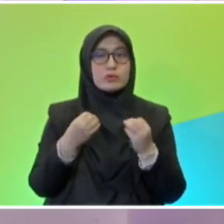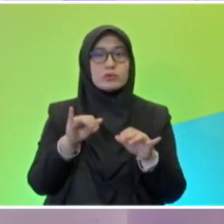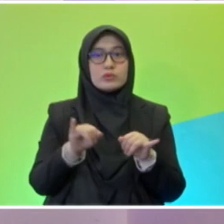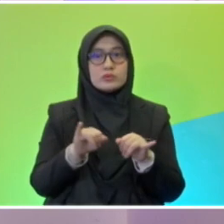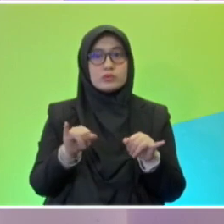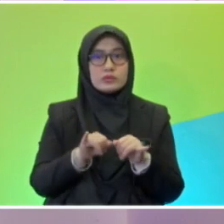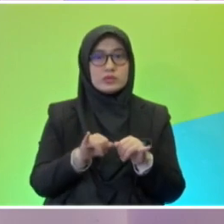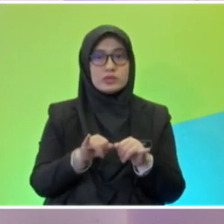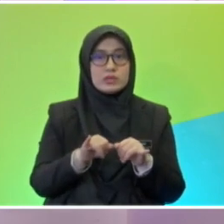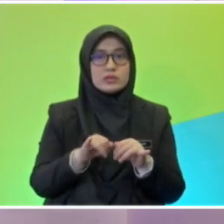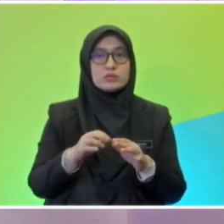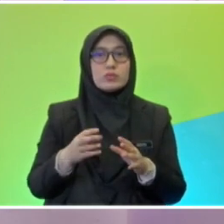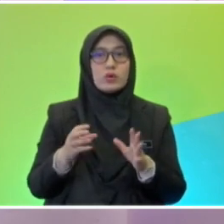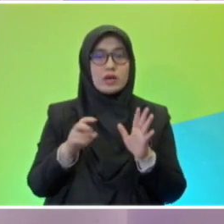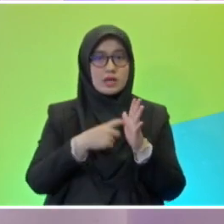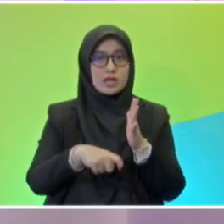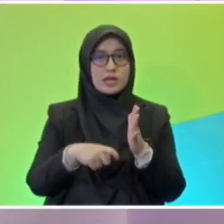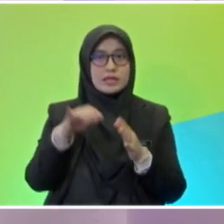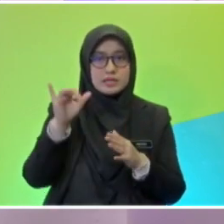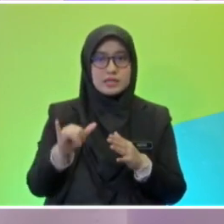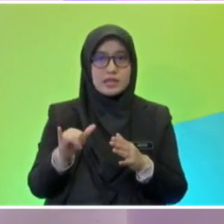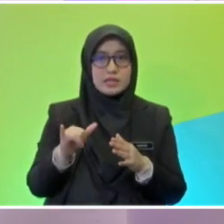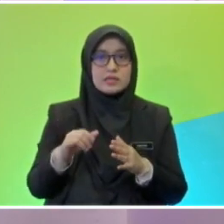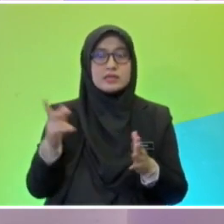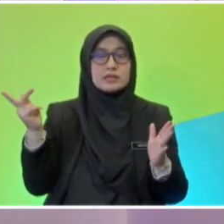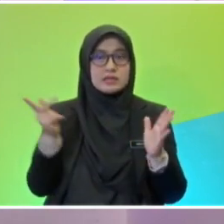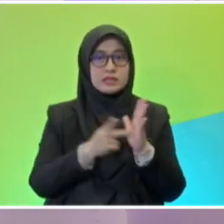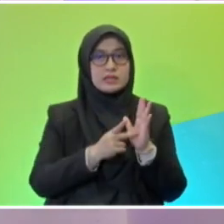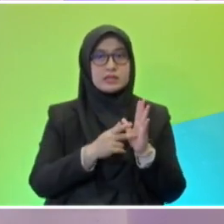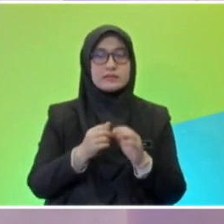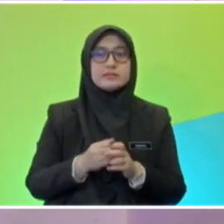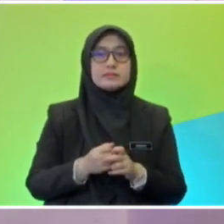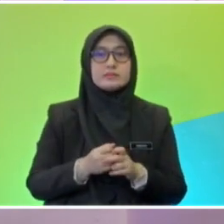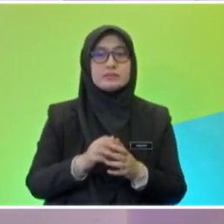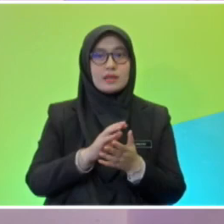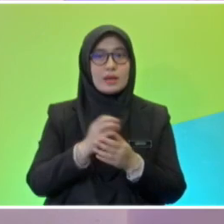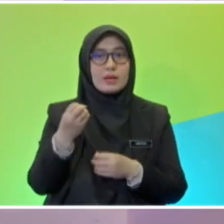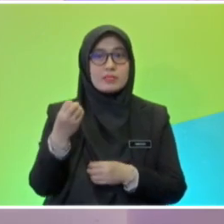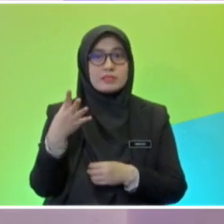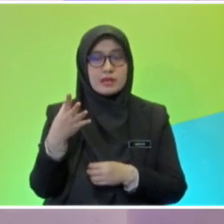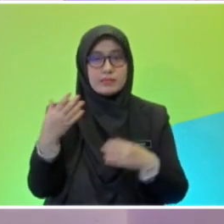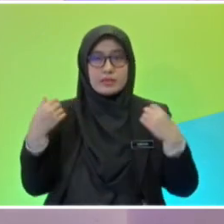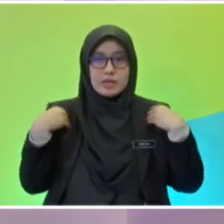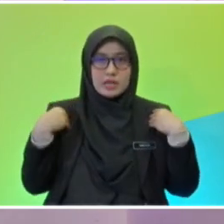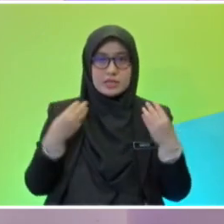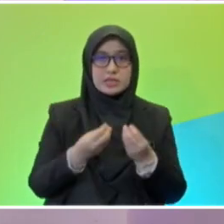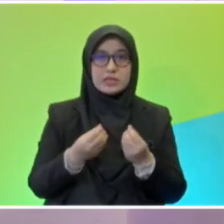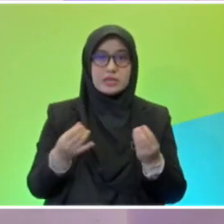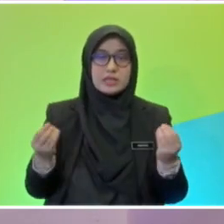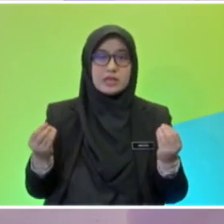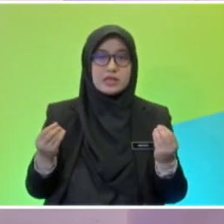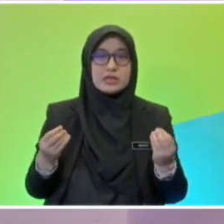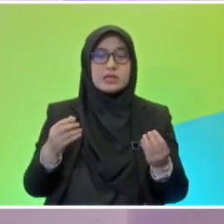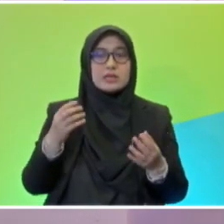rakyat ada jumlah tanah sebanyak ini seluas ini maka kenaibaya Cukai sebanyak yang